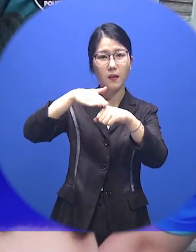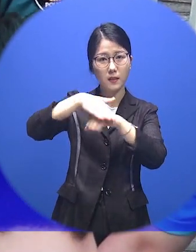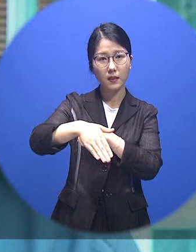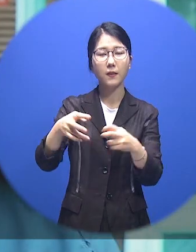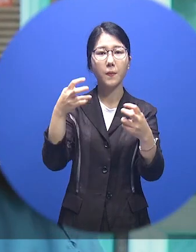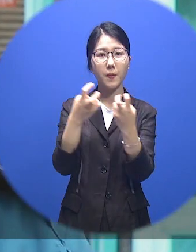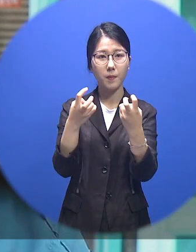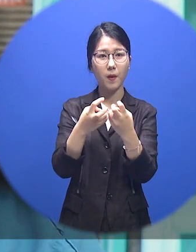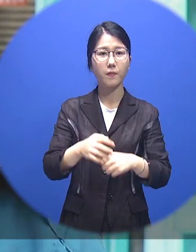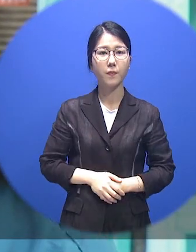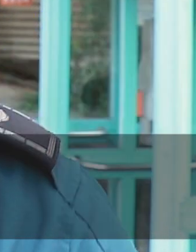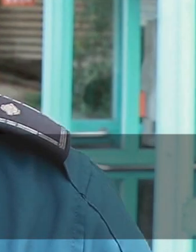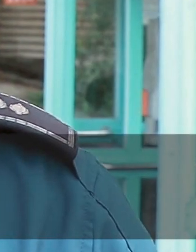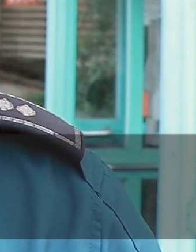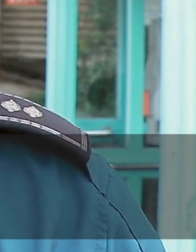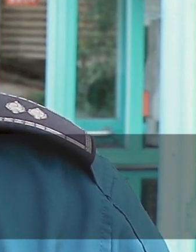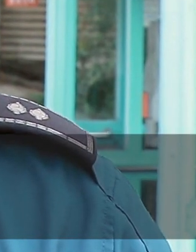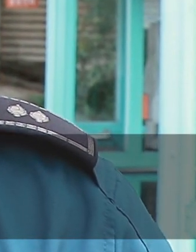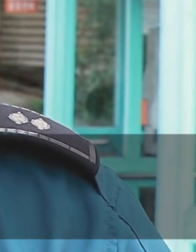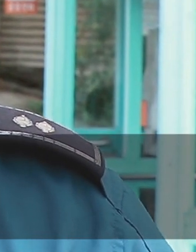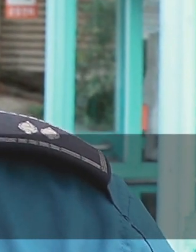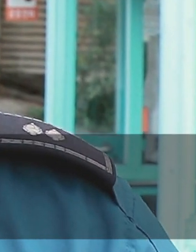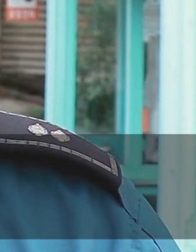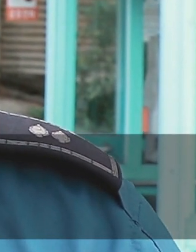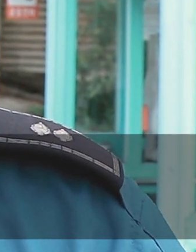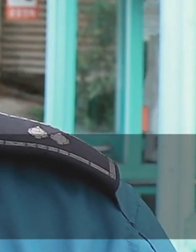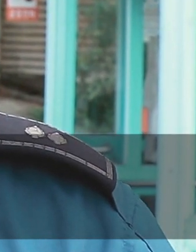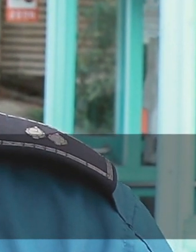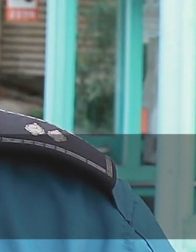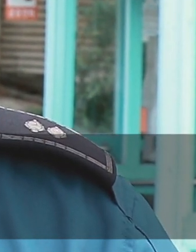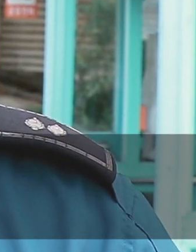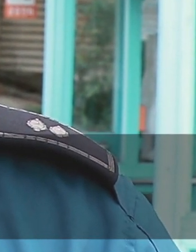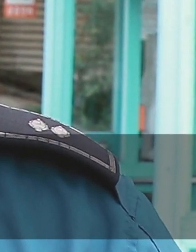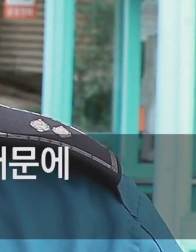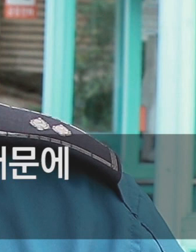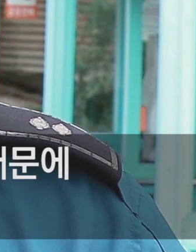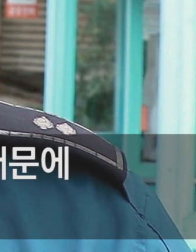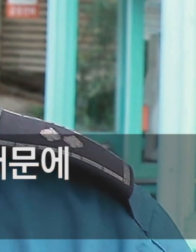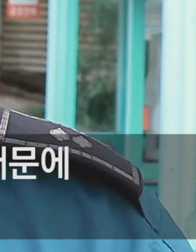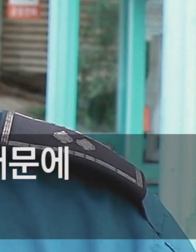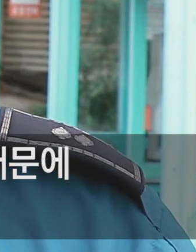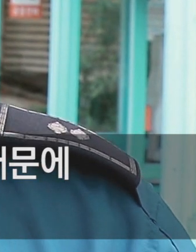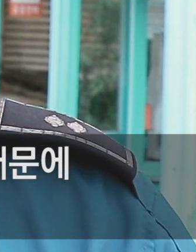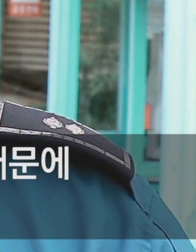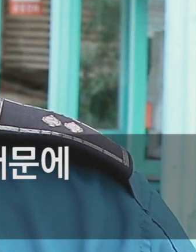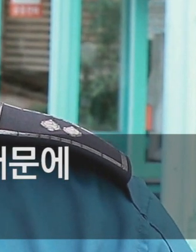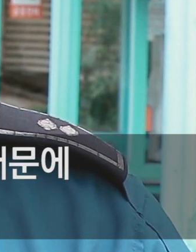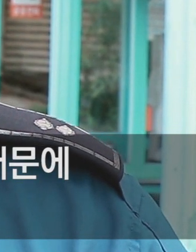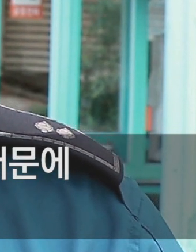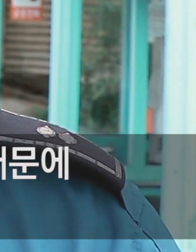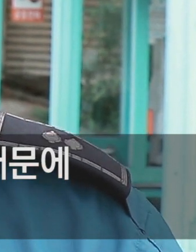제도인데요. 이러한 좋은 취지의 탄력 순찰을 주민들이 알고 적극적으로 활용한다면 주민들의 편익뿐만 아니라